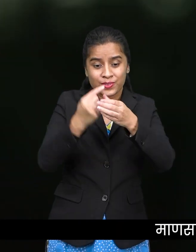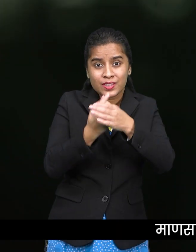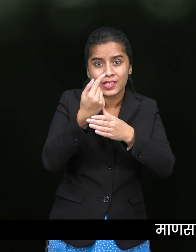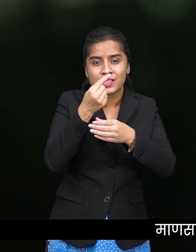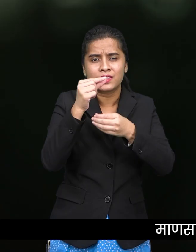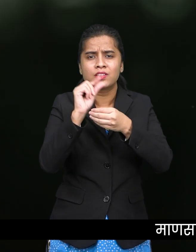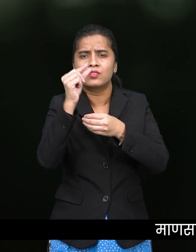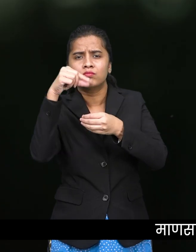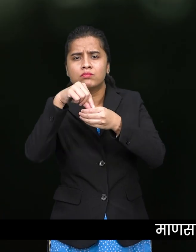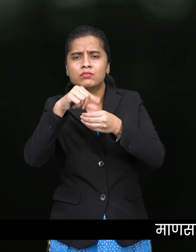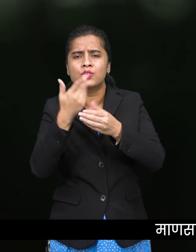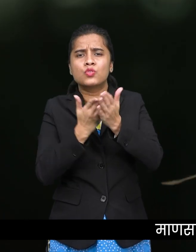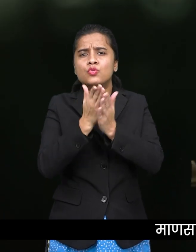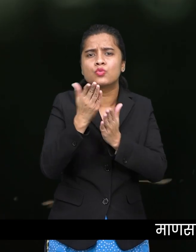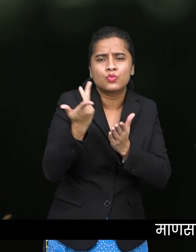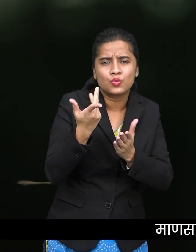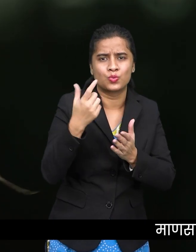माणसाद्वारे बिया पसरणे.